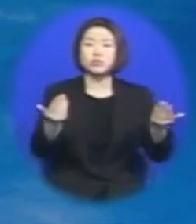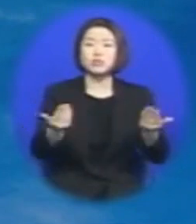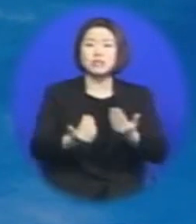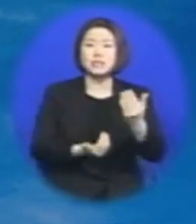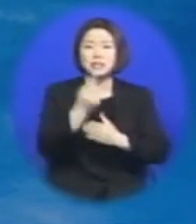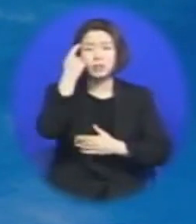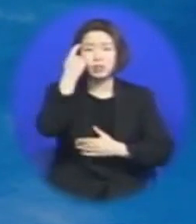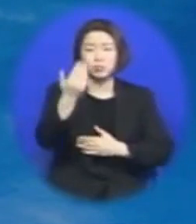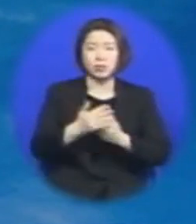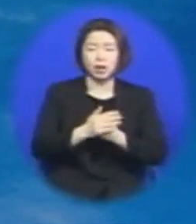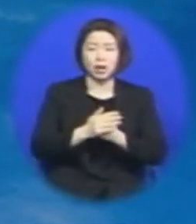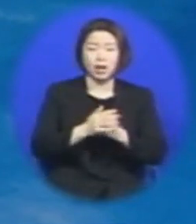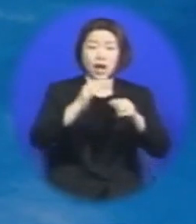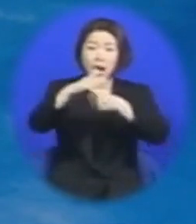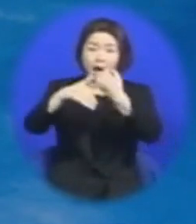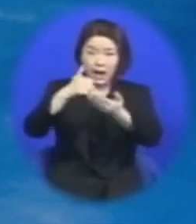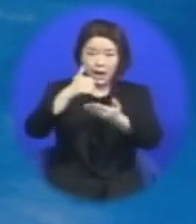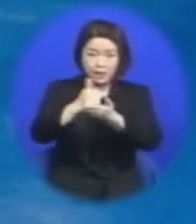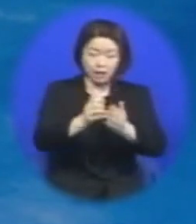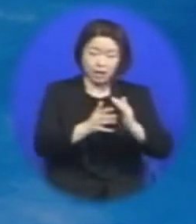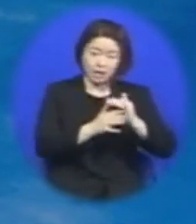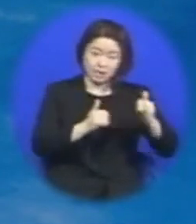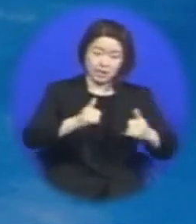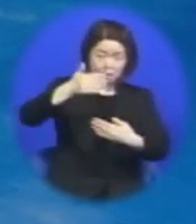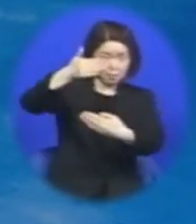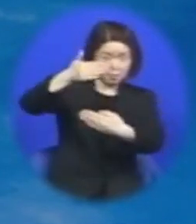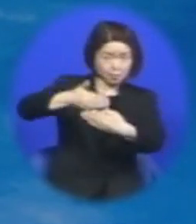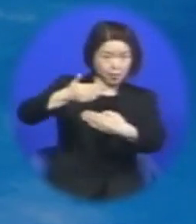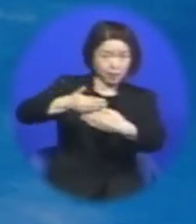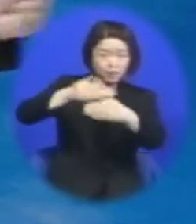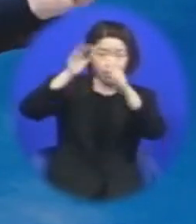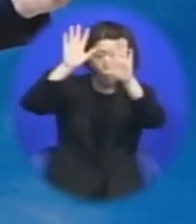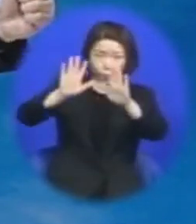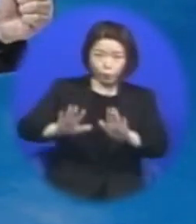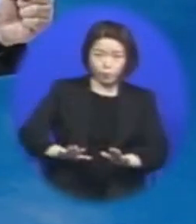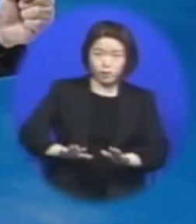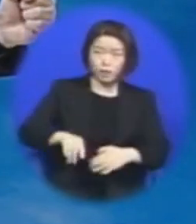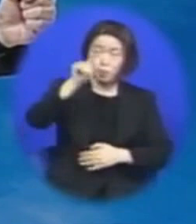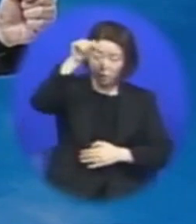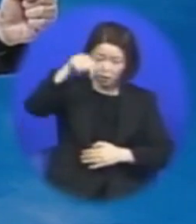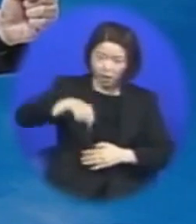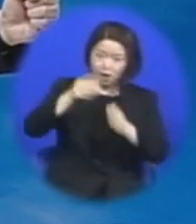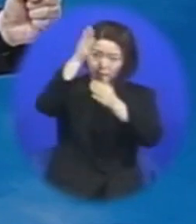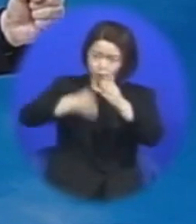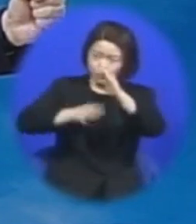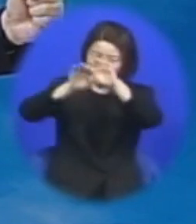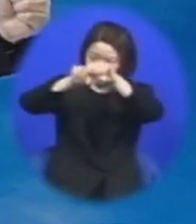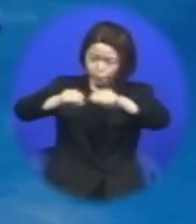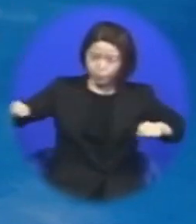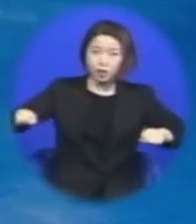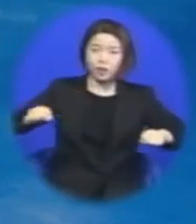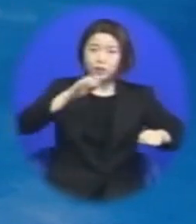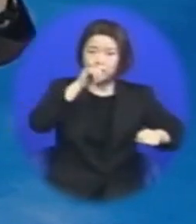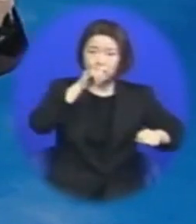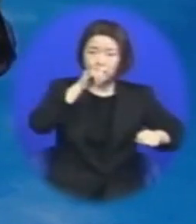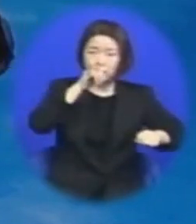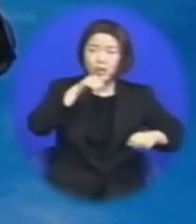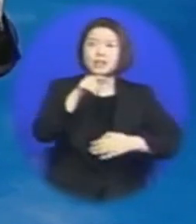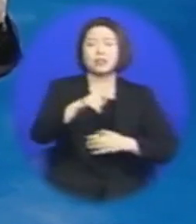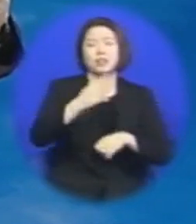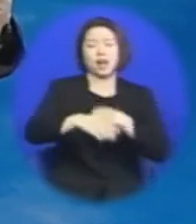사이를 가로막고 있는 장이 지성의 장 위로부터 아래로 쫙 겼습니다 그건 하나님이